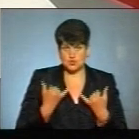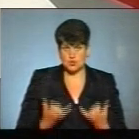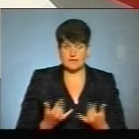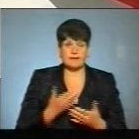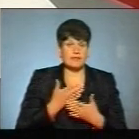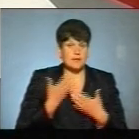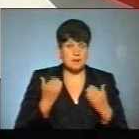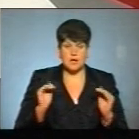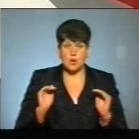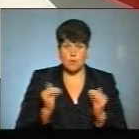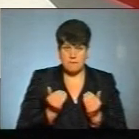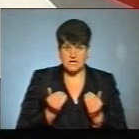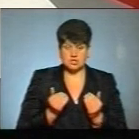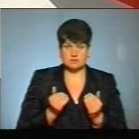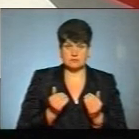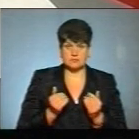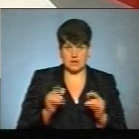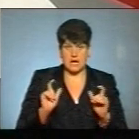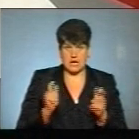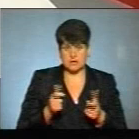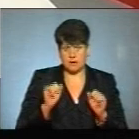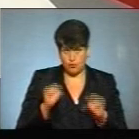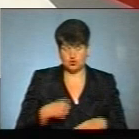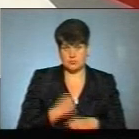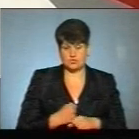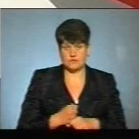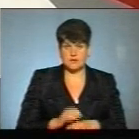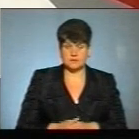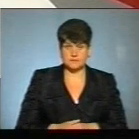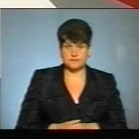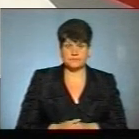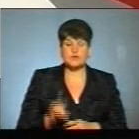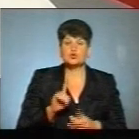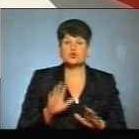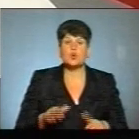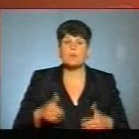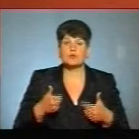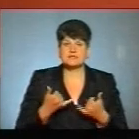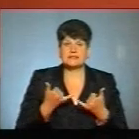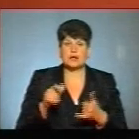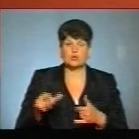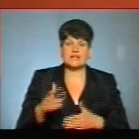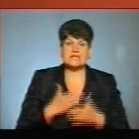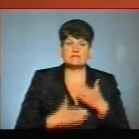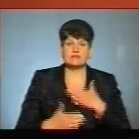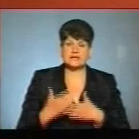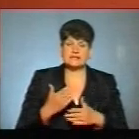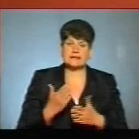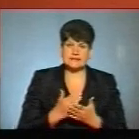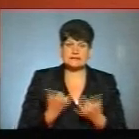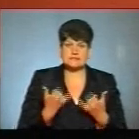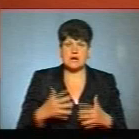не має обмежень під час карантину, то вони можуть працювати. Щодо пропозицій для людей з інвалідністю, чи є